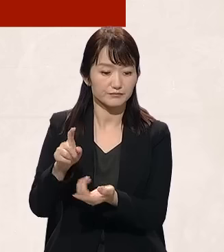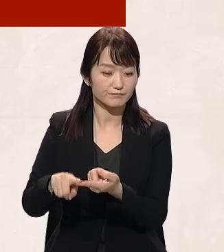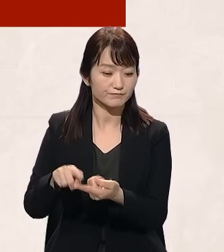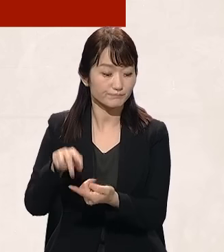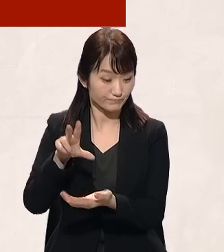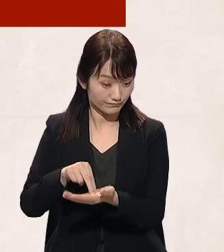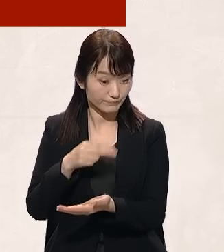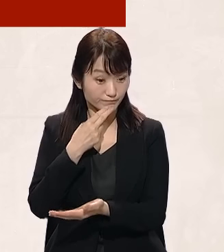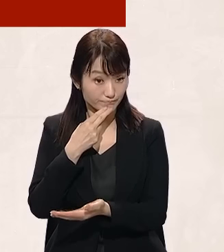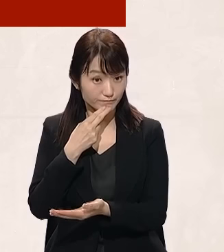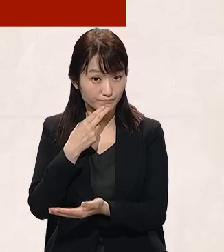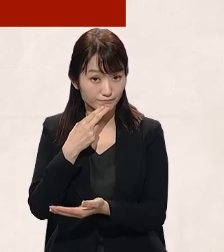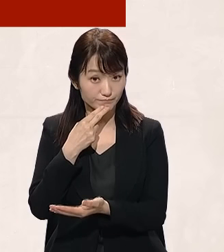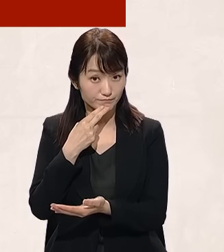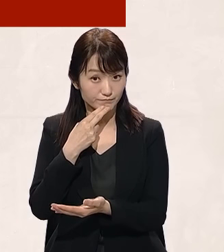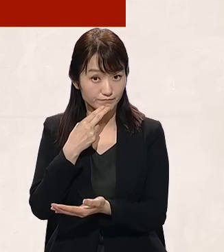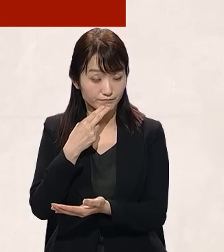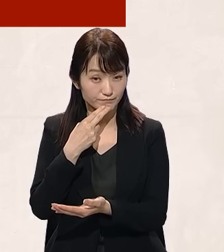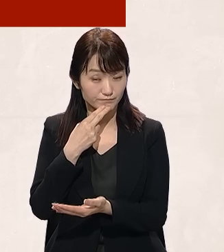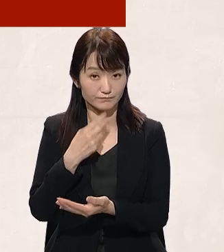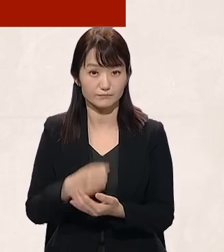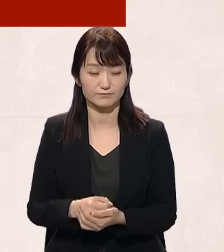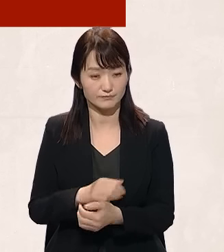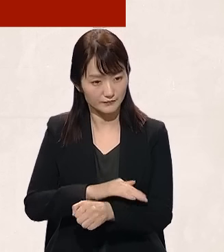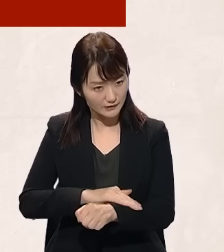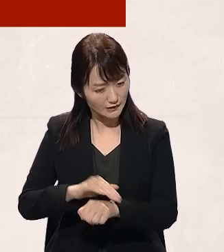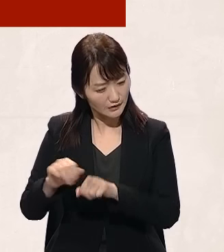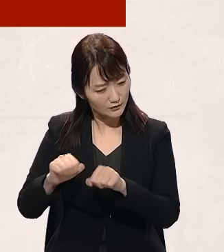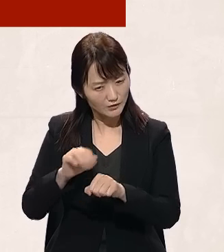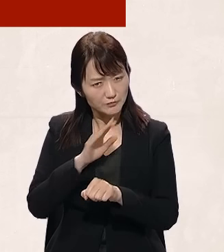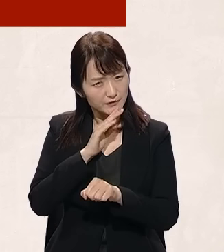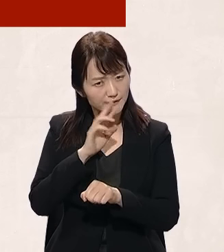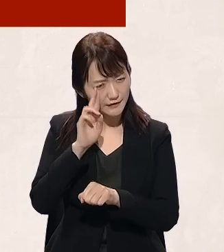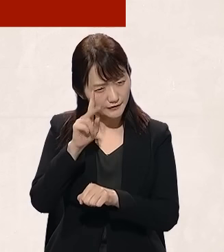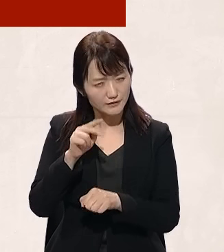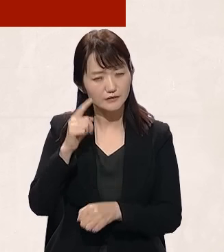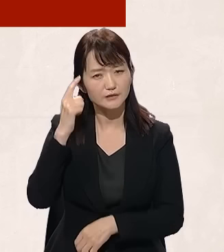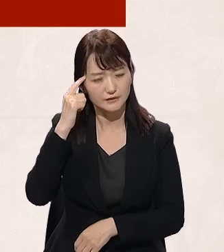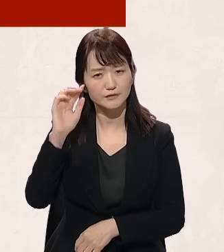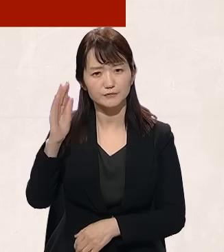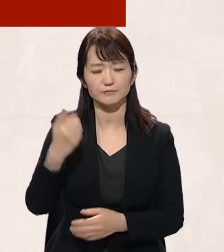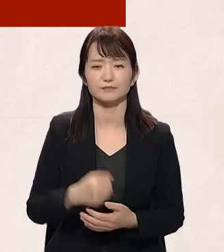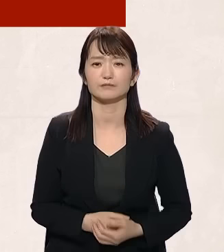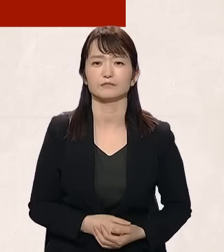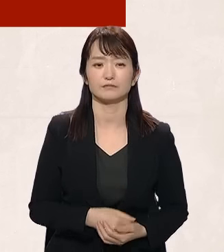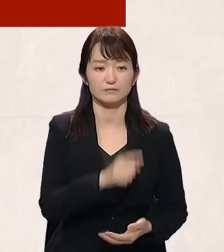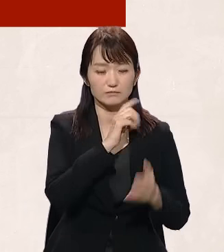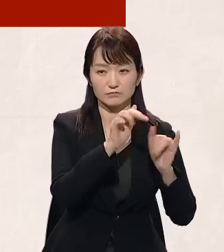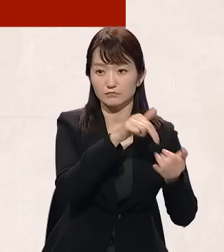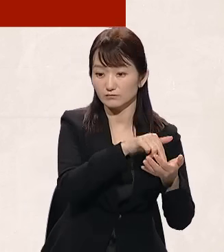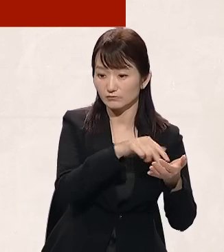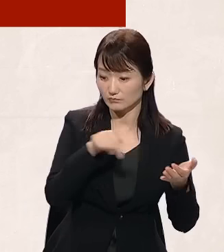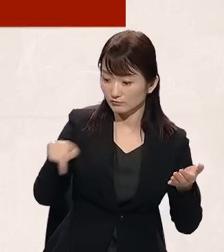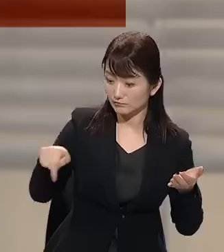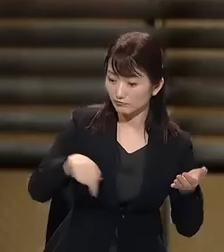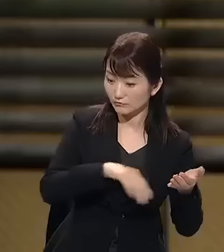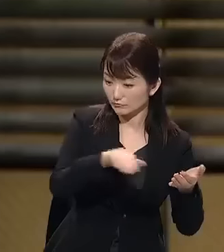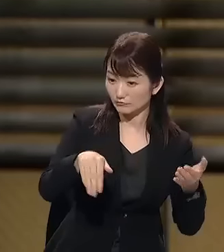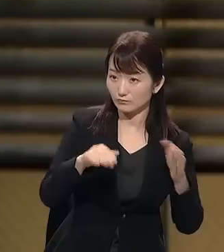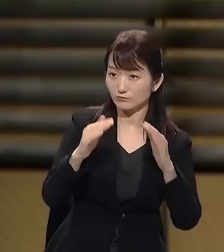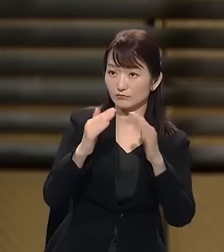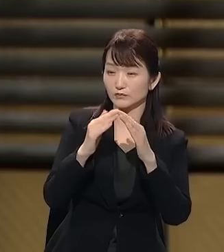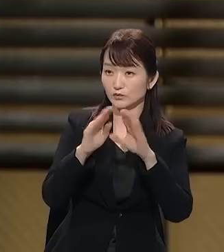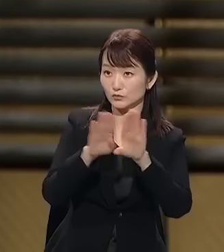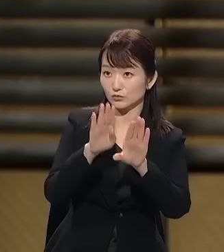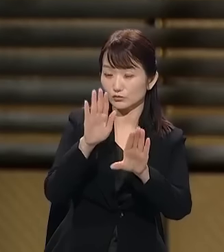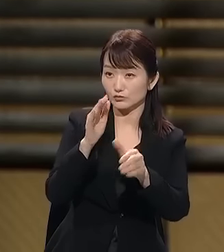없습니다라고 하는게 과연 제대로 된 대응이나 이걸 일단 맨 번저 생각해야 될 것 같고이 재보자 입장에서 이거 우리 집 손잡이 따고